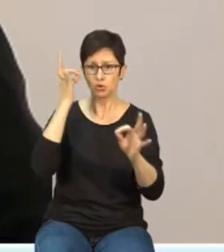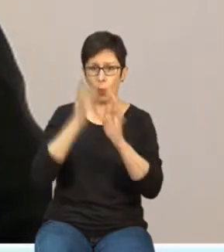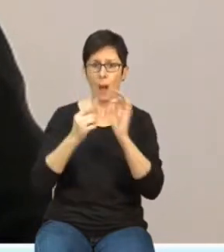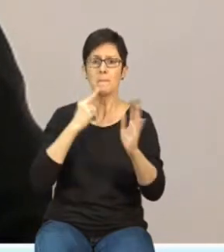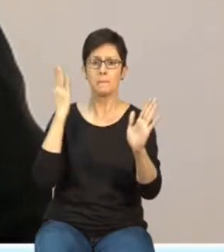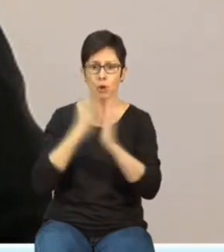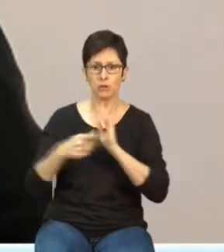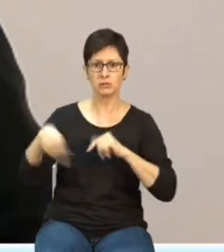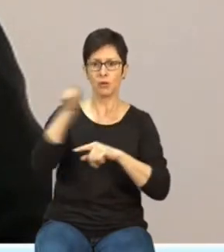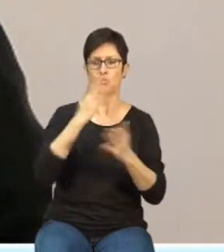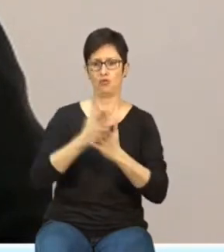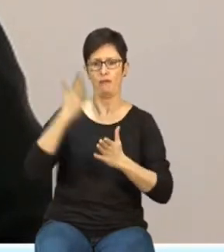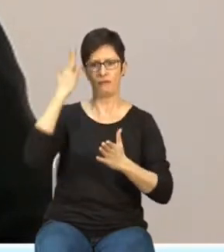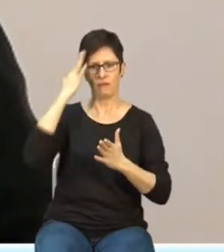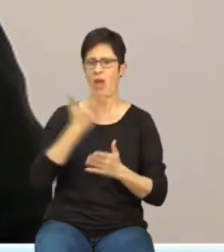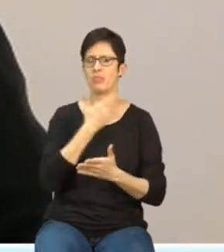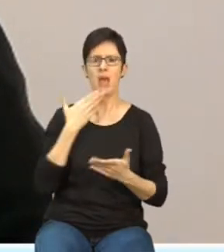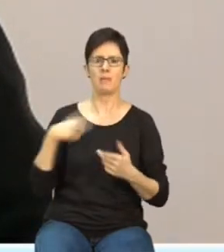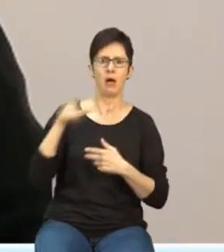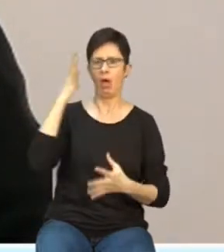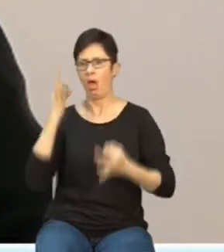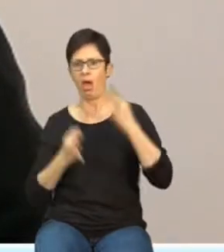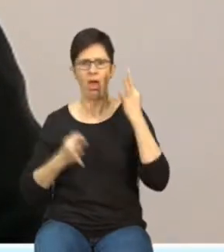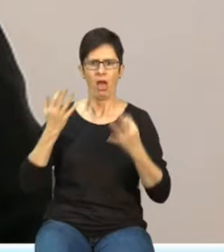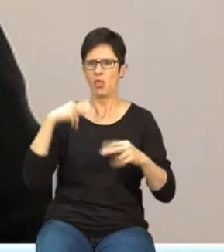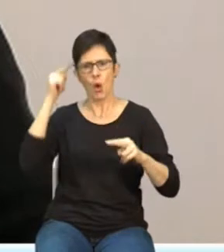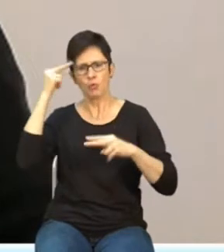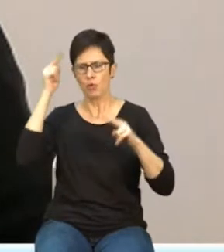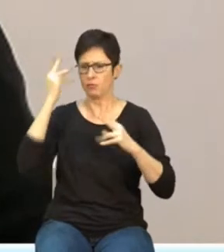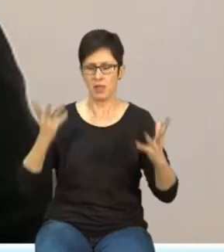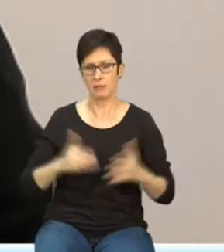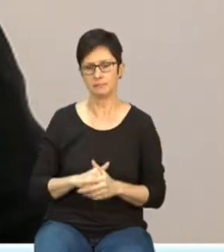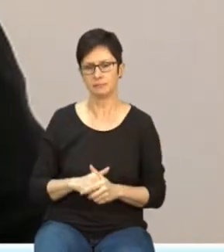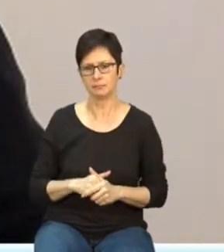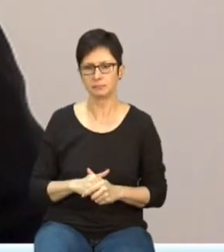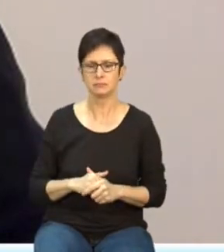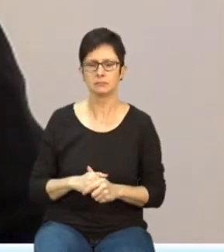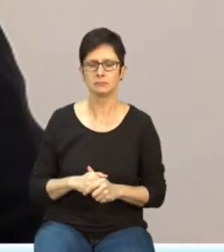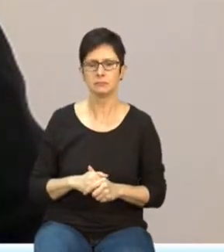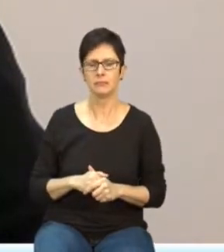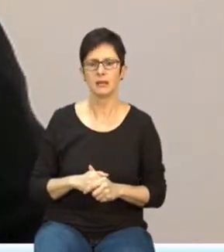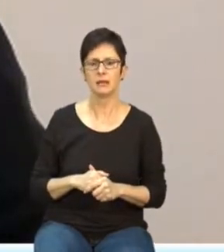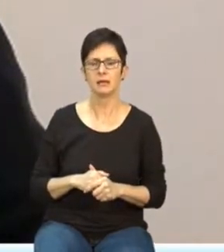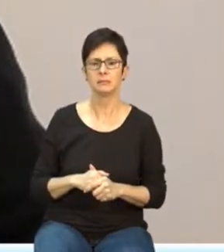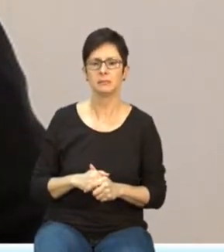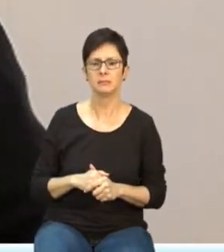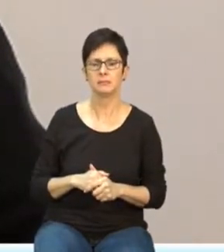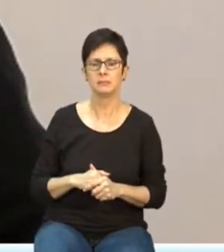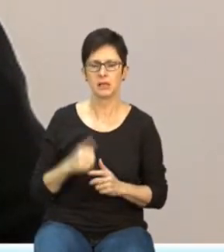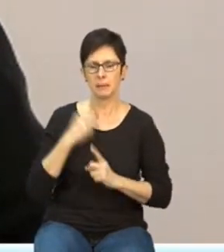chodzi o pytanie dotyczące jakieś przełomowych badań nad którymi mogłyby pracować pracować pracę